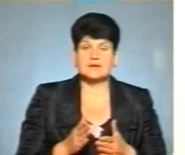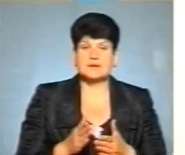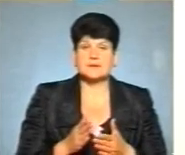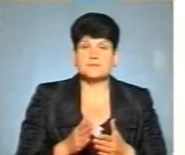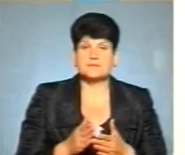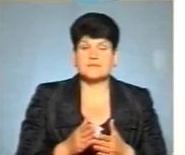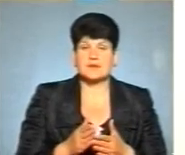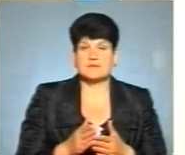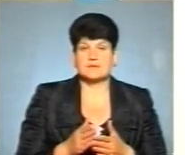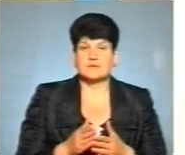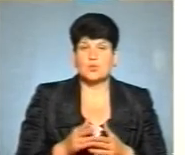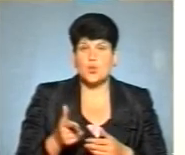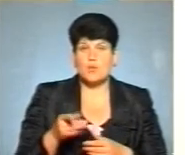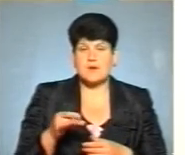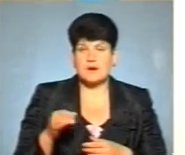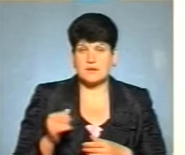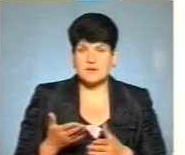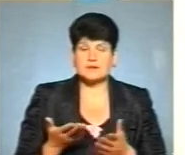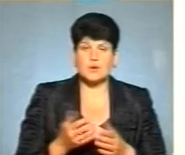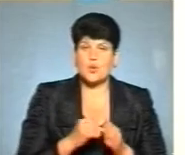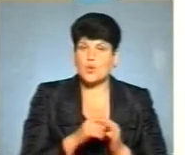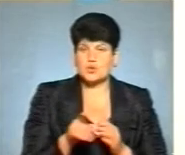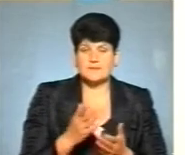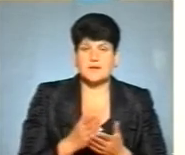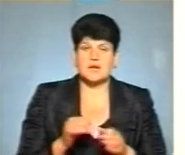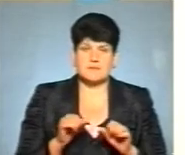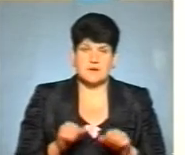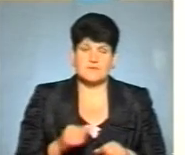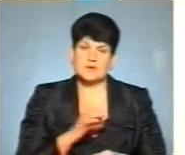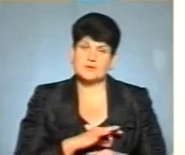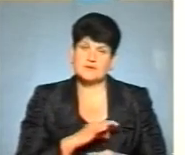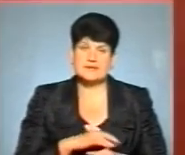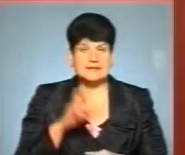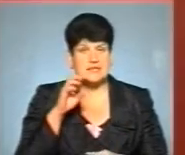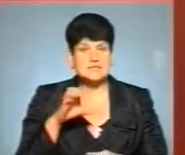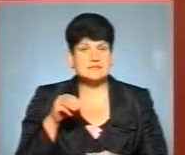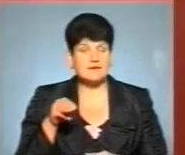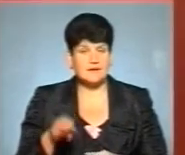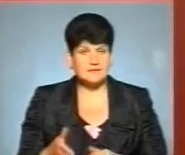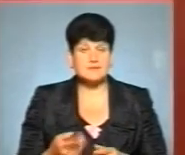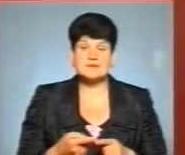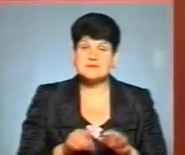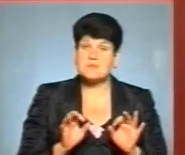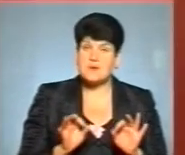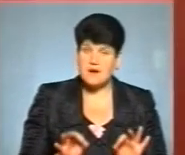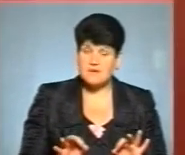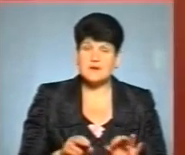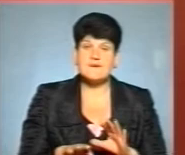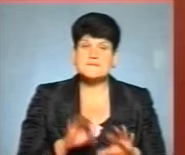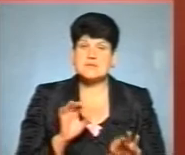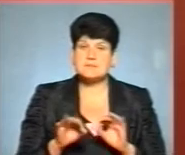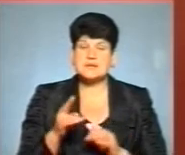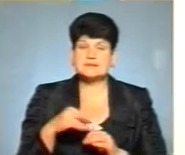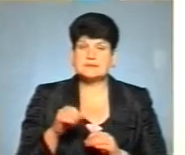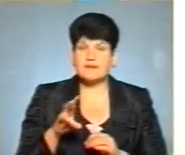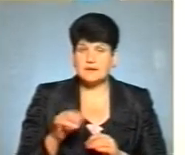рейтингування губернаторів, ну, окей, кожен має на це право. Вони користувалися даними Держстату, тобто це правильно, але показники. Різний підбір даних можна